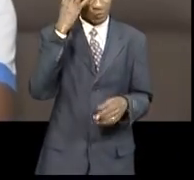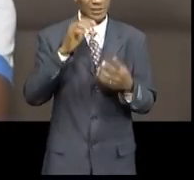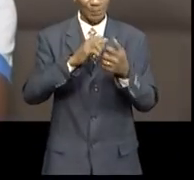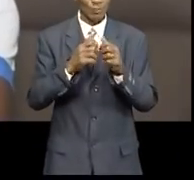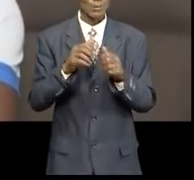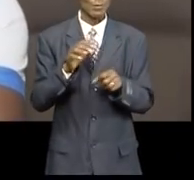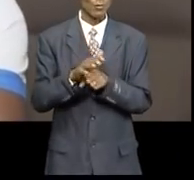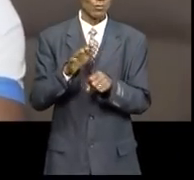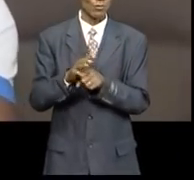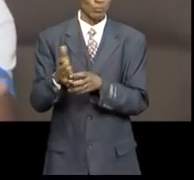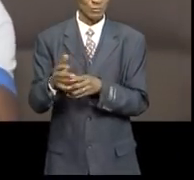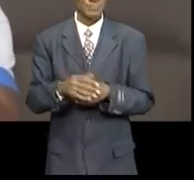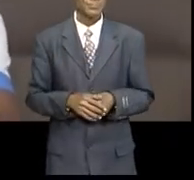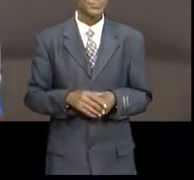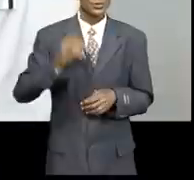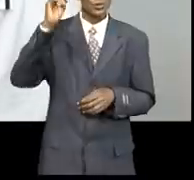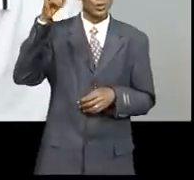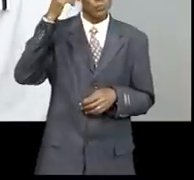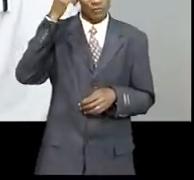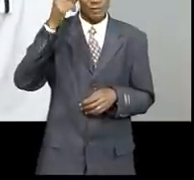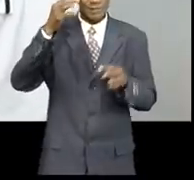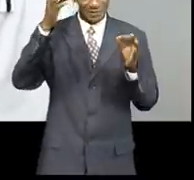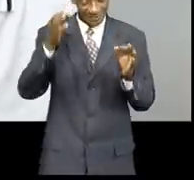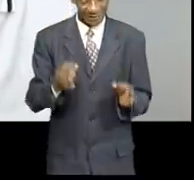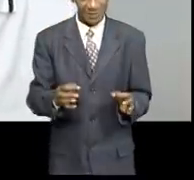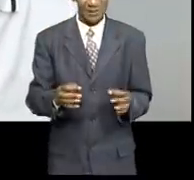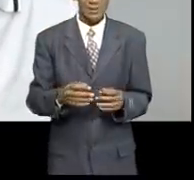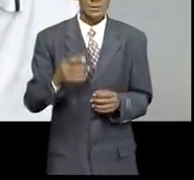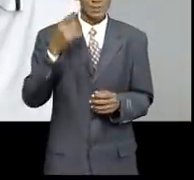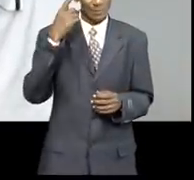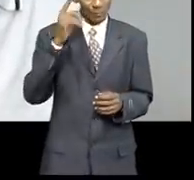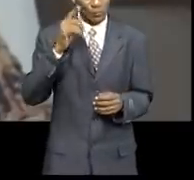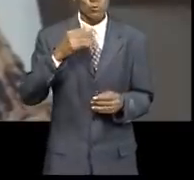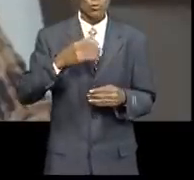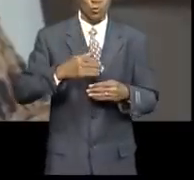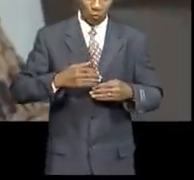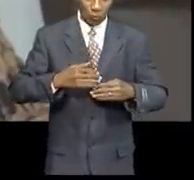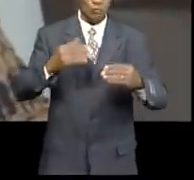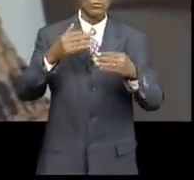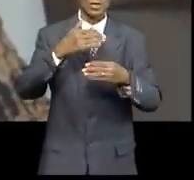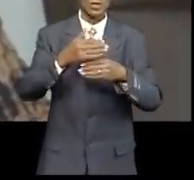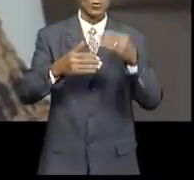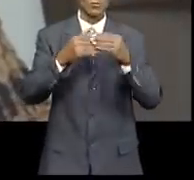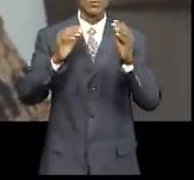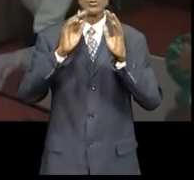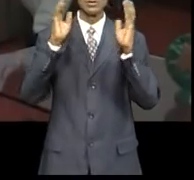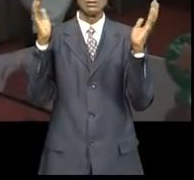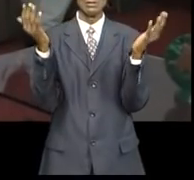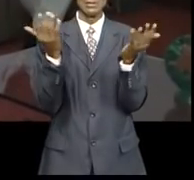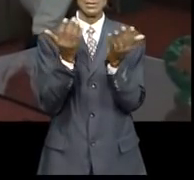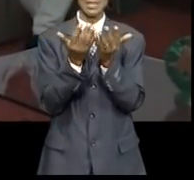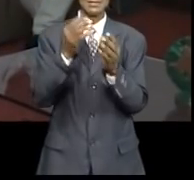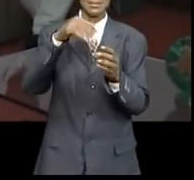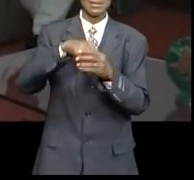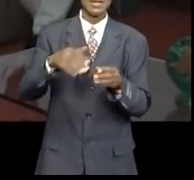pour la poursuite des compétitions internationales. Et les stades Lumumba des Matadi encore en chantier seraient la meilleure piste. Le ministre